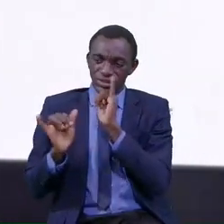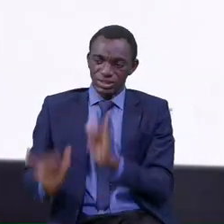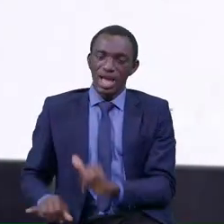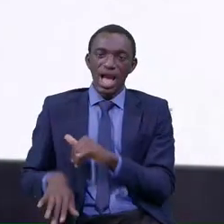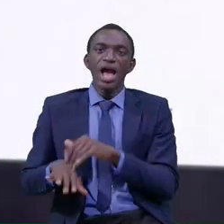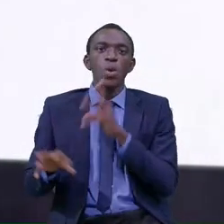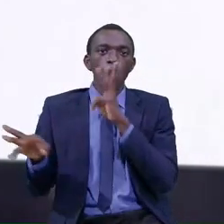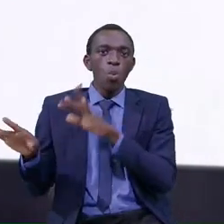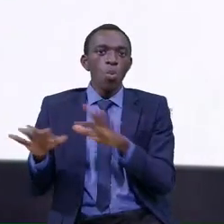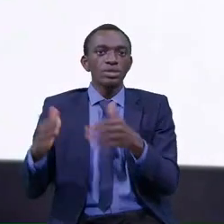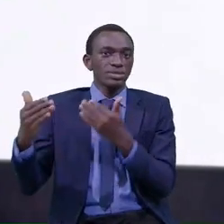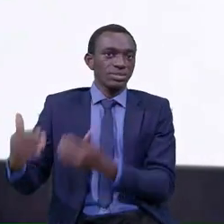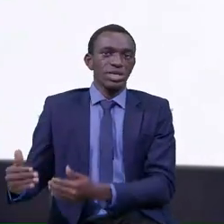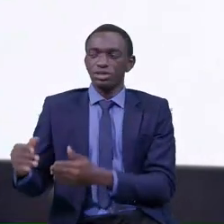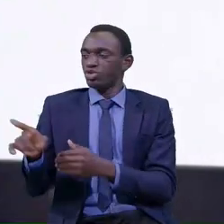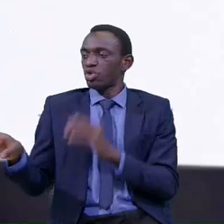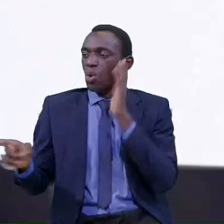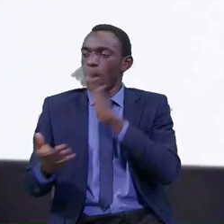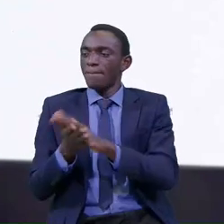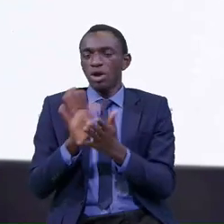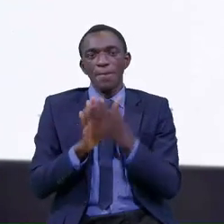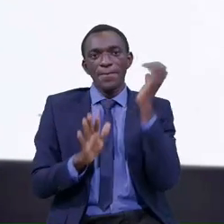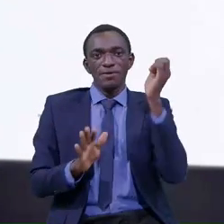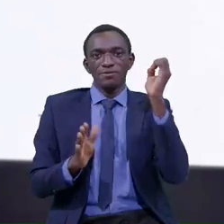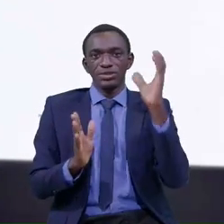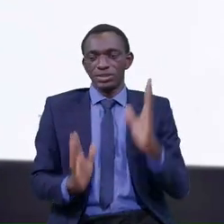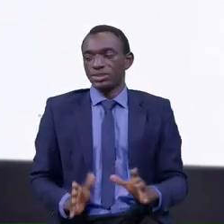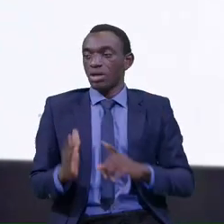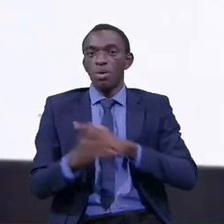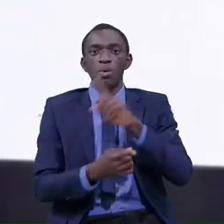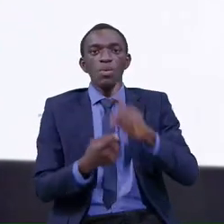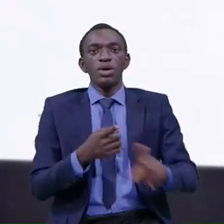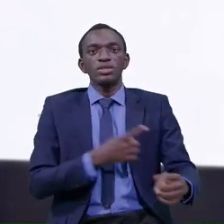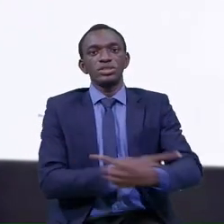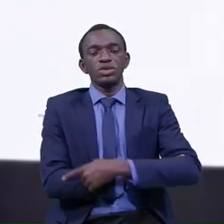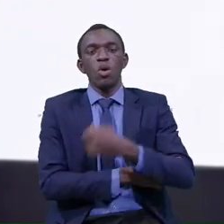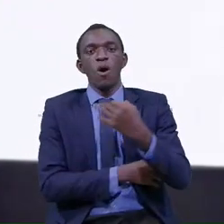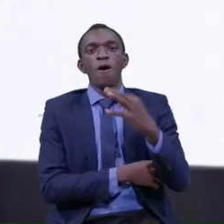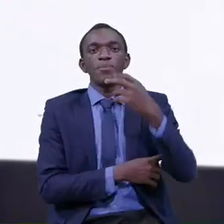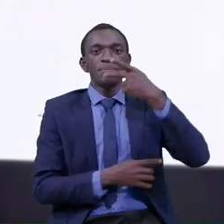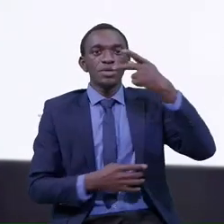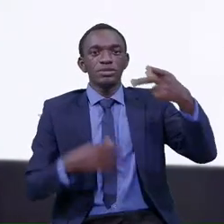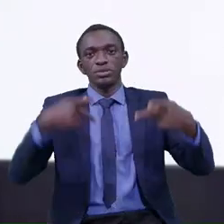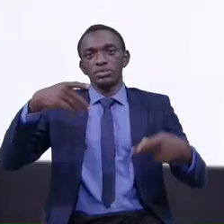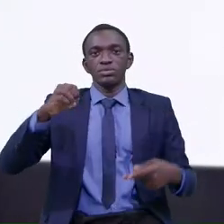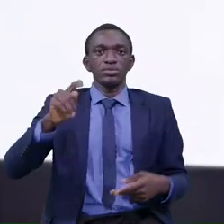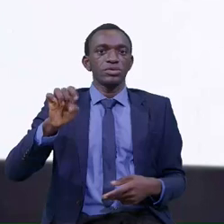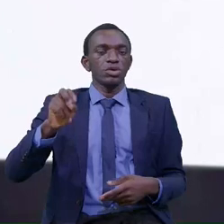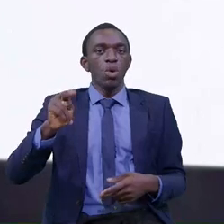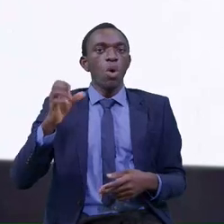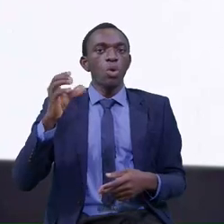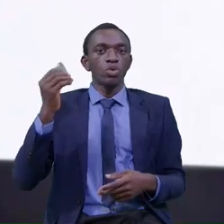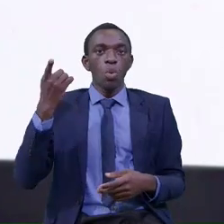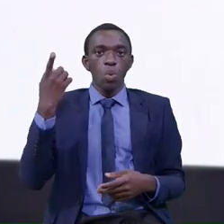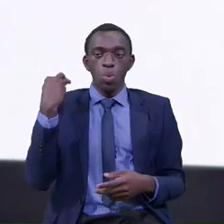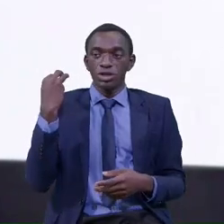serez pêcheurs d'hommes. Et quand le jour de la Pentecôte sera venu, ils étaient tous remplis dans le même lieu. Et tout